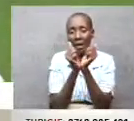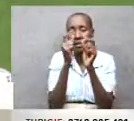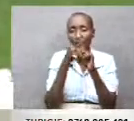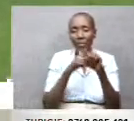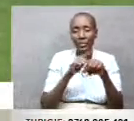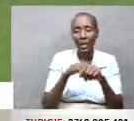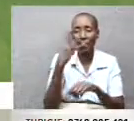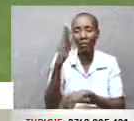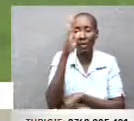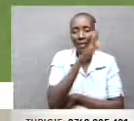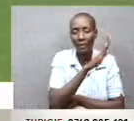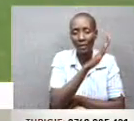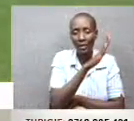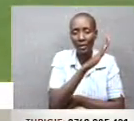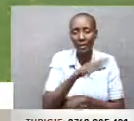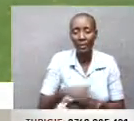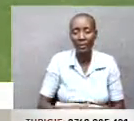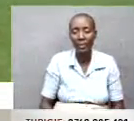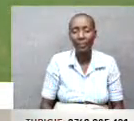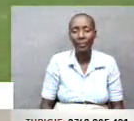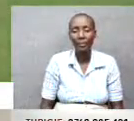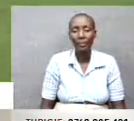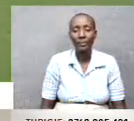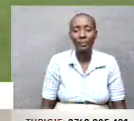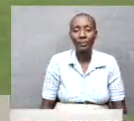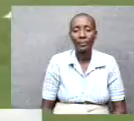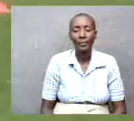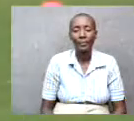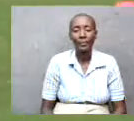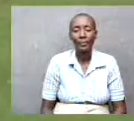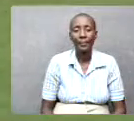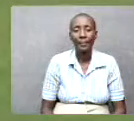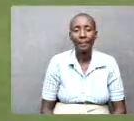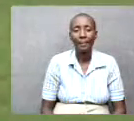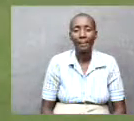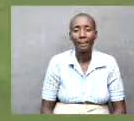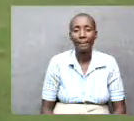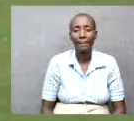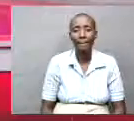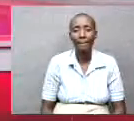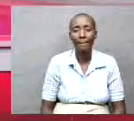10 jioni. Nikiripotia TV47 ni Tebosco Ambunda.